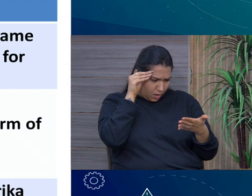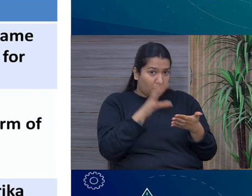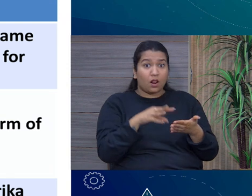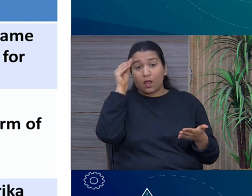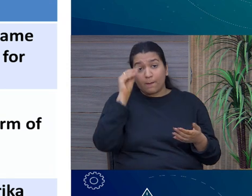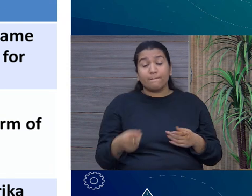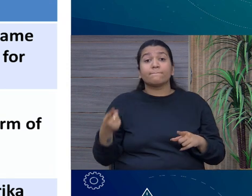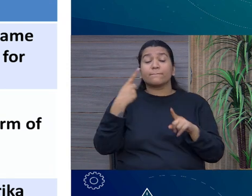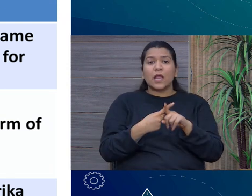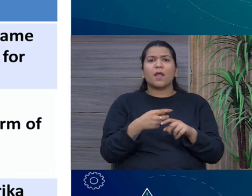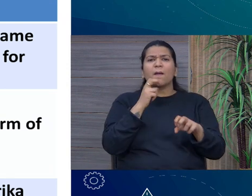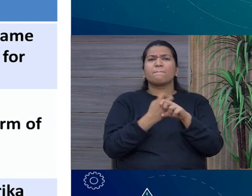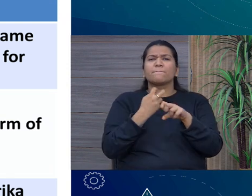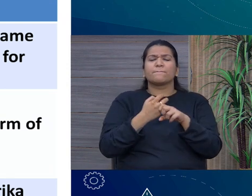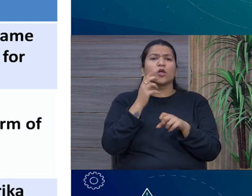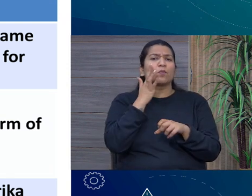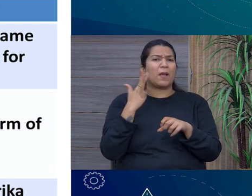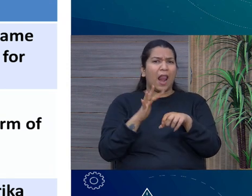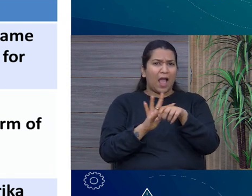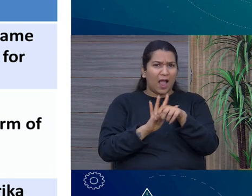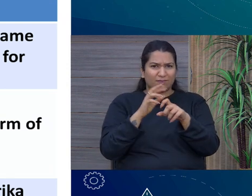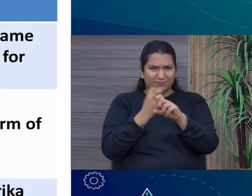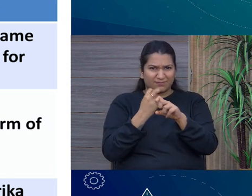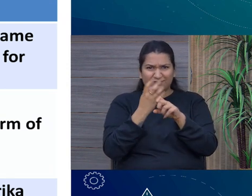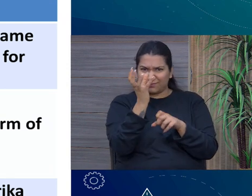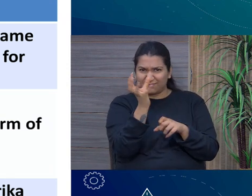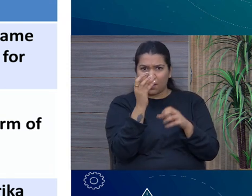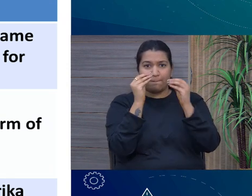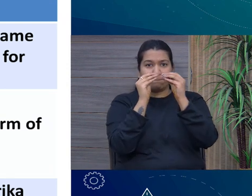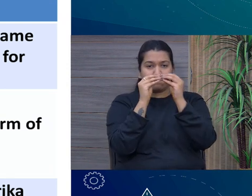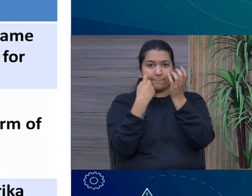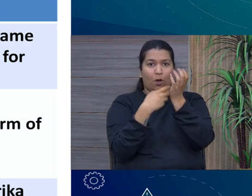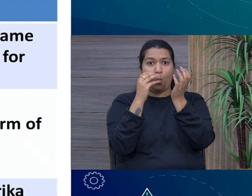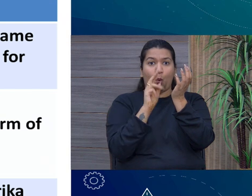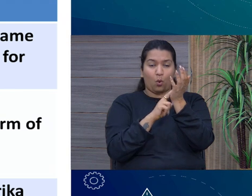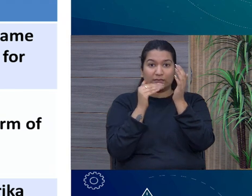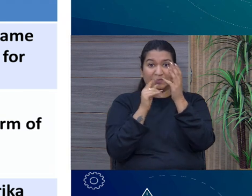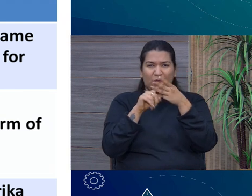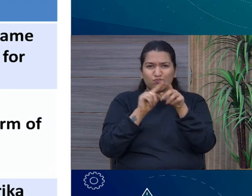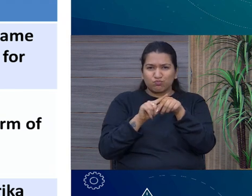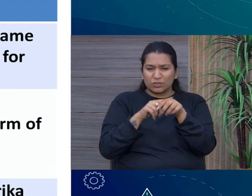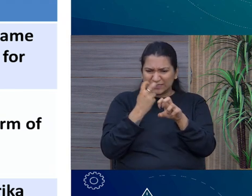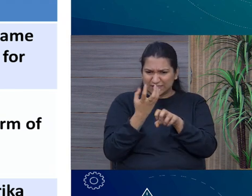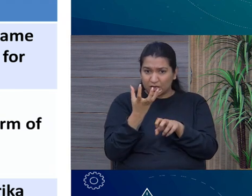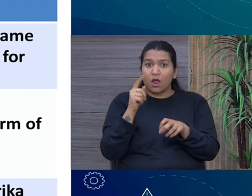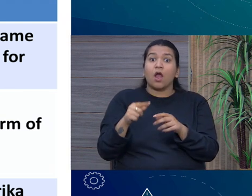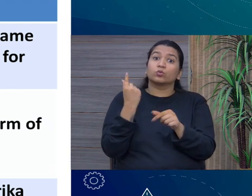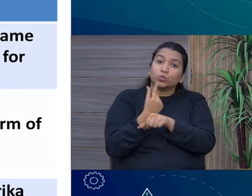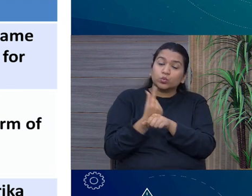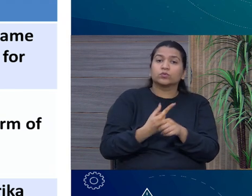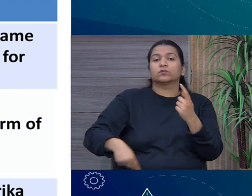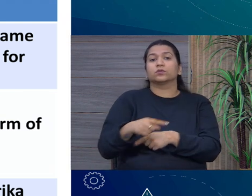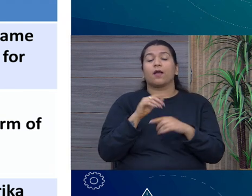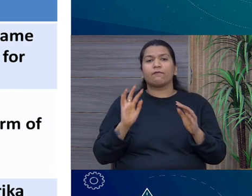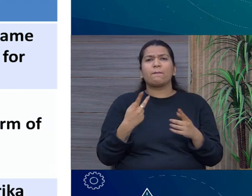बहुत इंट्रोड्यूस किया गया था सर उस टाइम पे, उससे भी पेंटिंग्स बनवाई जाती थी। उससे भी बेसिकली यहाँ पे बहुत ज्यादा